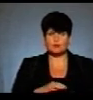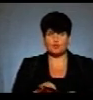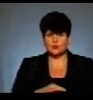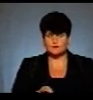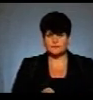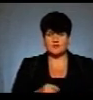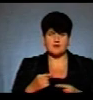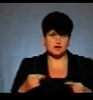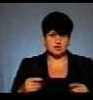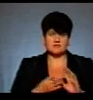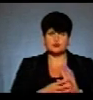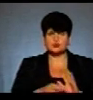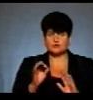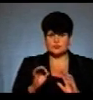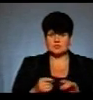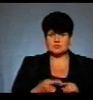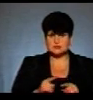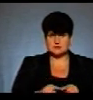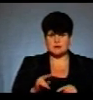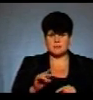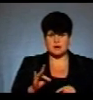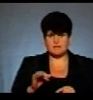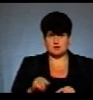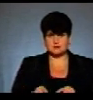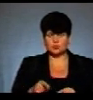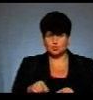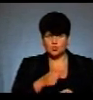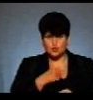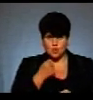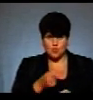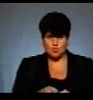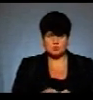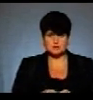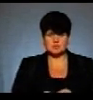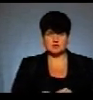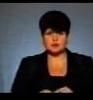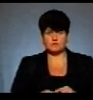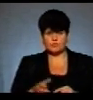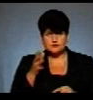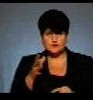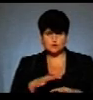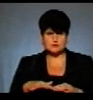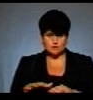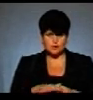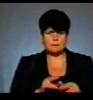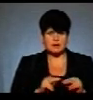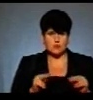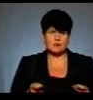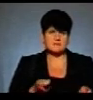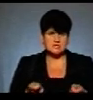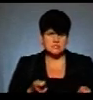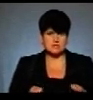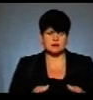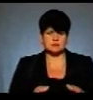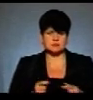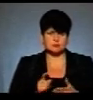решта 90% – це є превенція. І ось тут дорослі, зокрема в освітньому середовищі, педагоги, адміністрація повинні